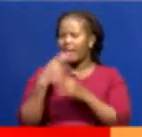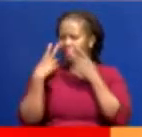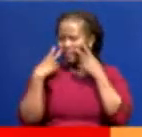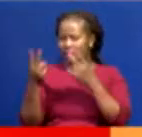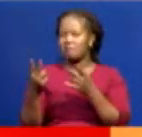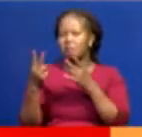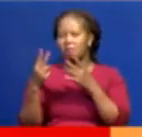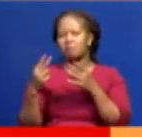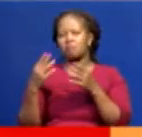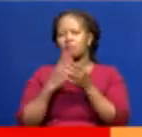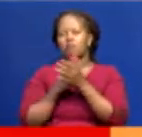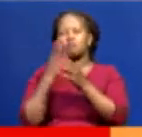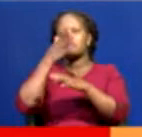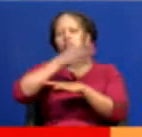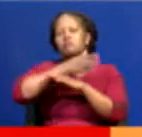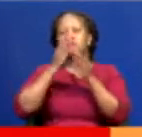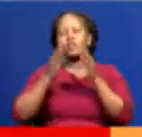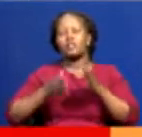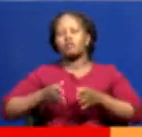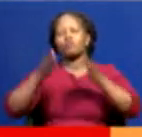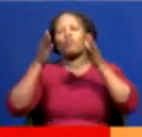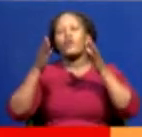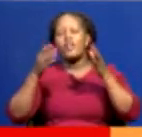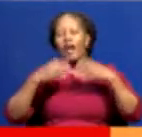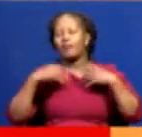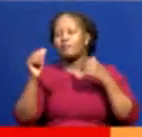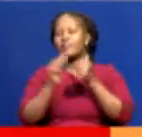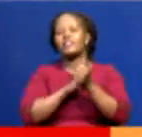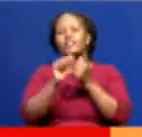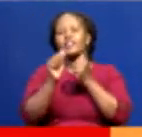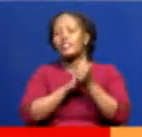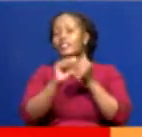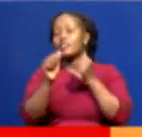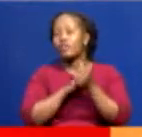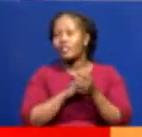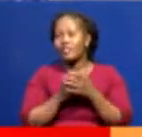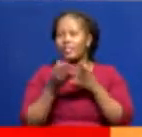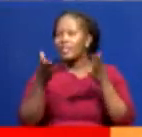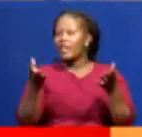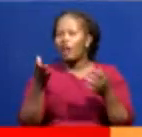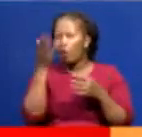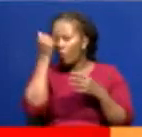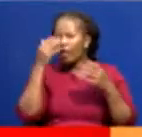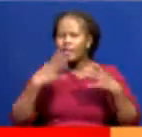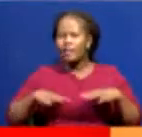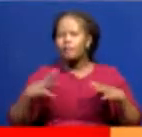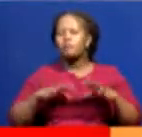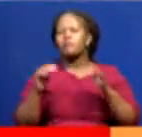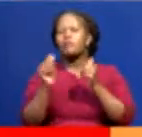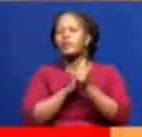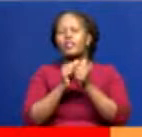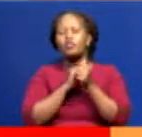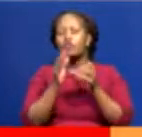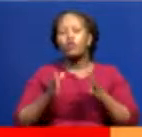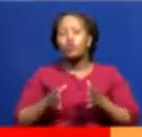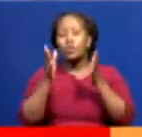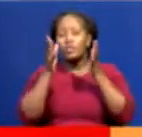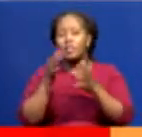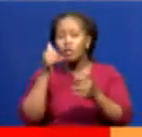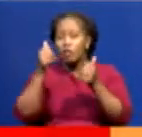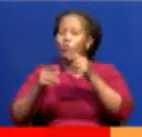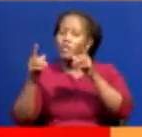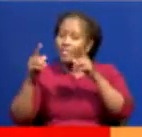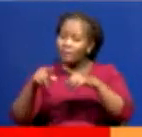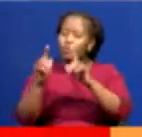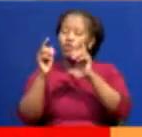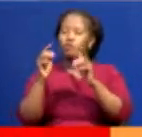expressway imeharibiwa. Ilikuwa ni lazima gani wananchi waende waharibu barabara ambayo hiyo barabara wao